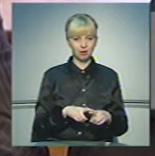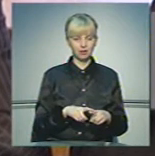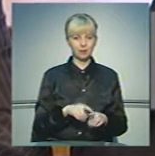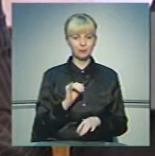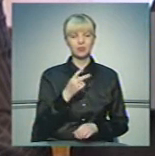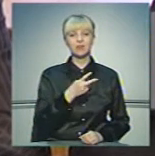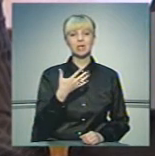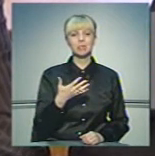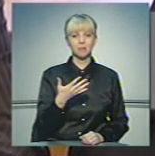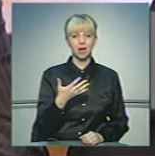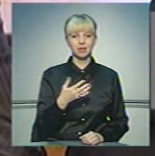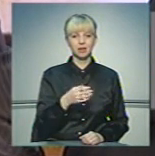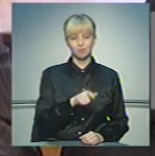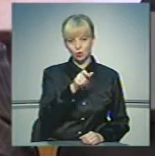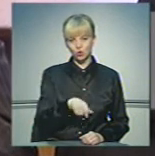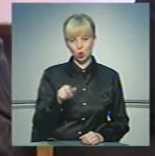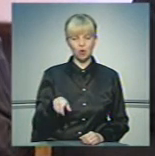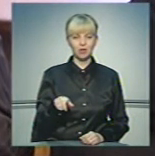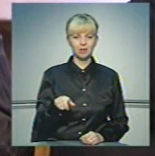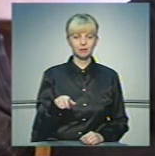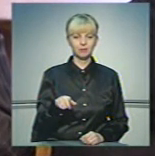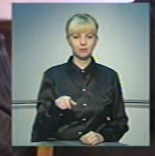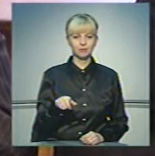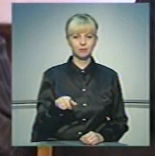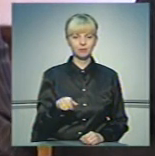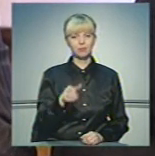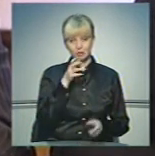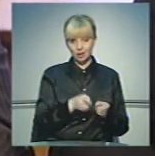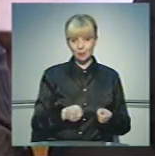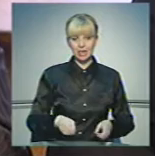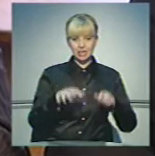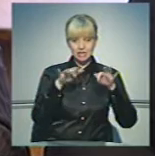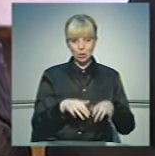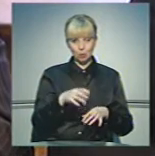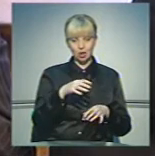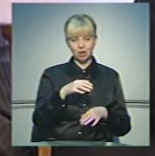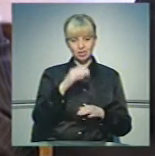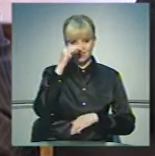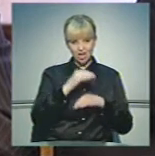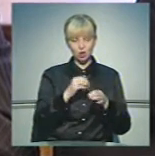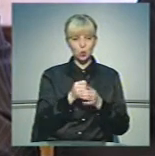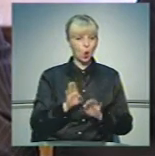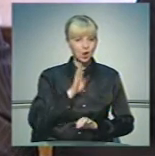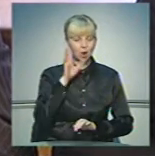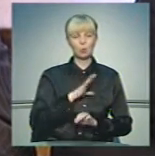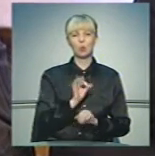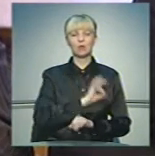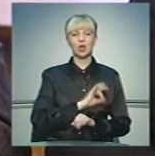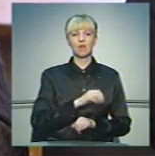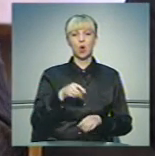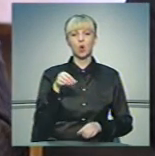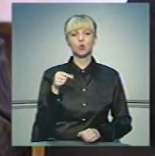і 25 чоловік. В період снігопаду з вечора до ранку було використано